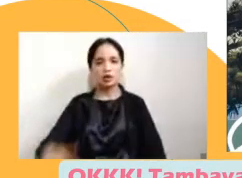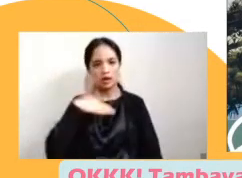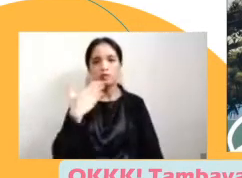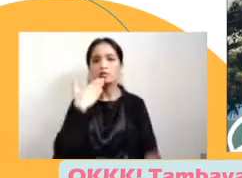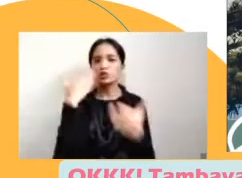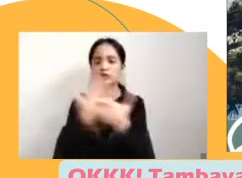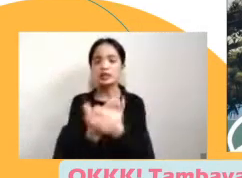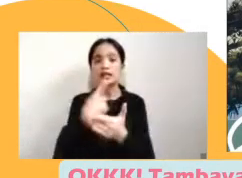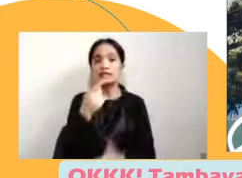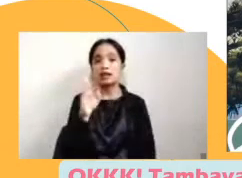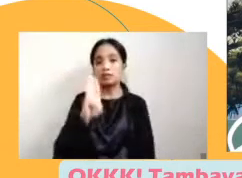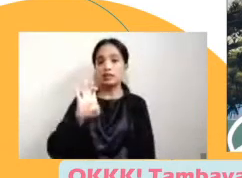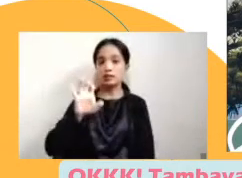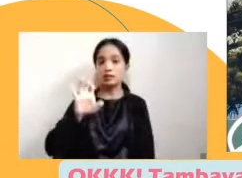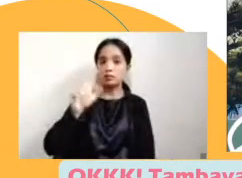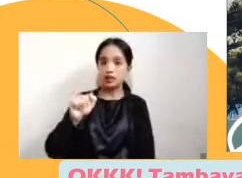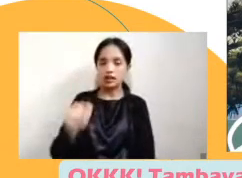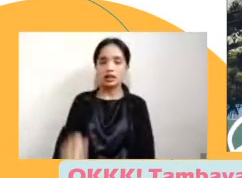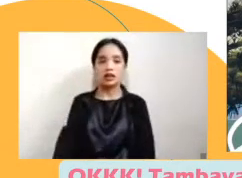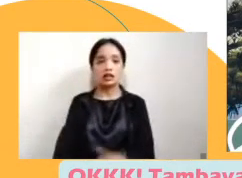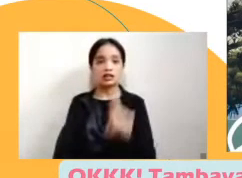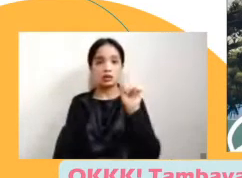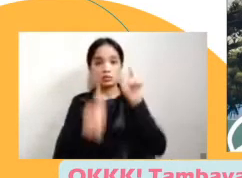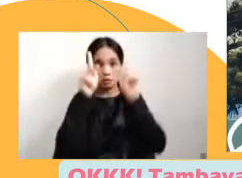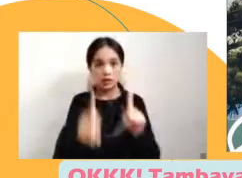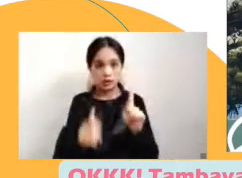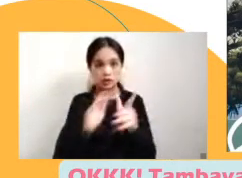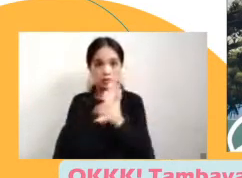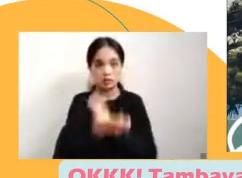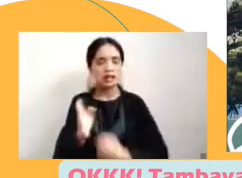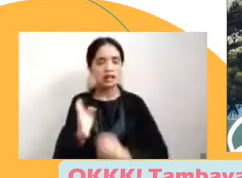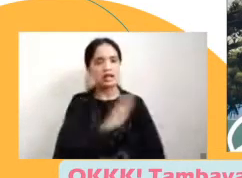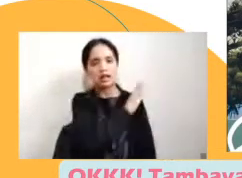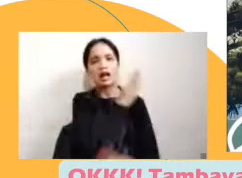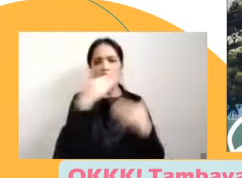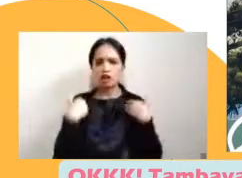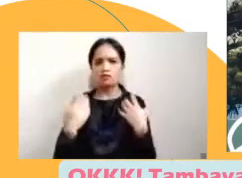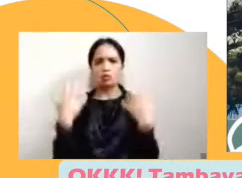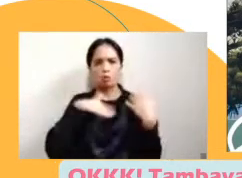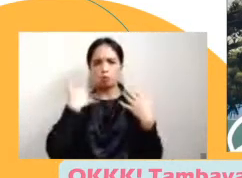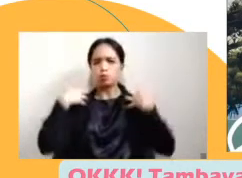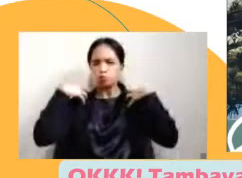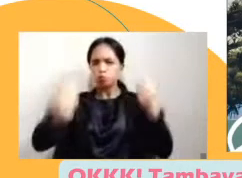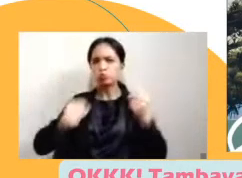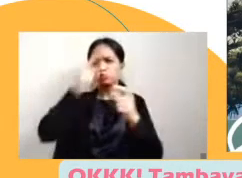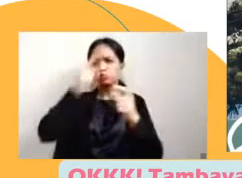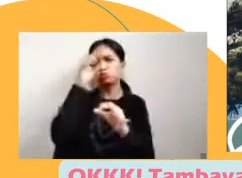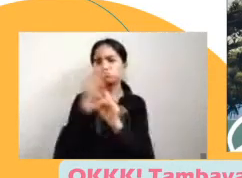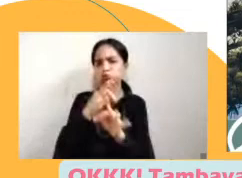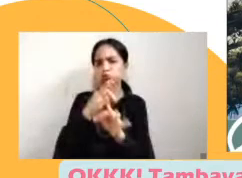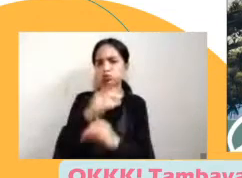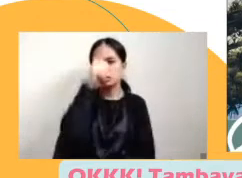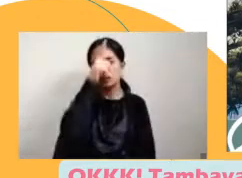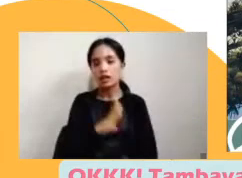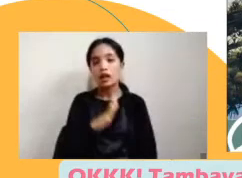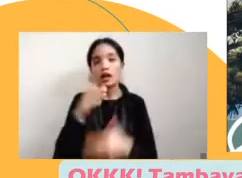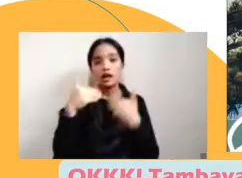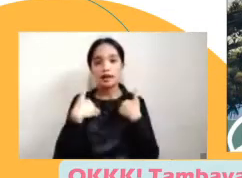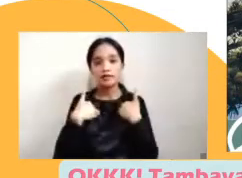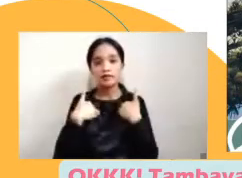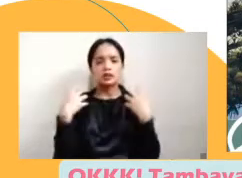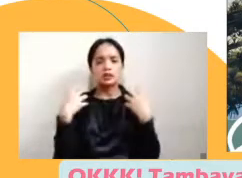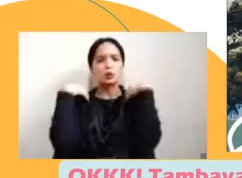Bea, no, ang isang taong matatag ay may strong faith in God, no, merong matibay